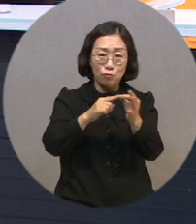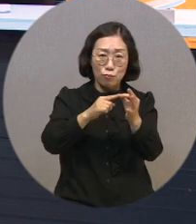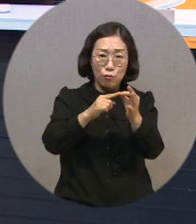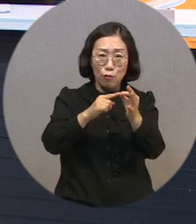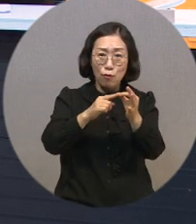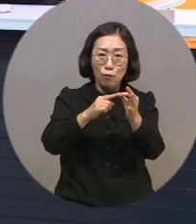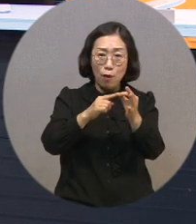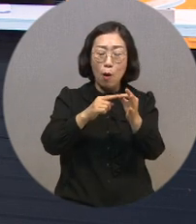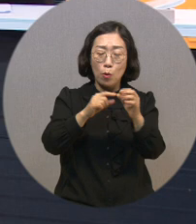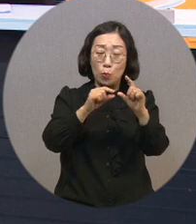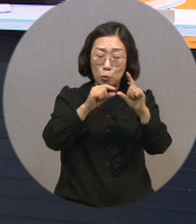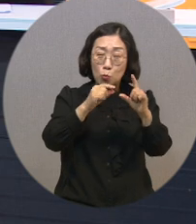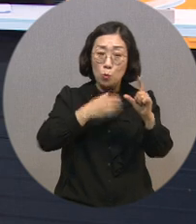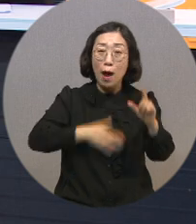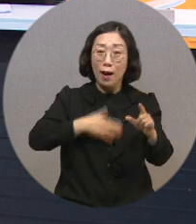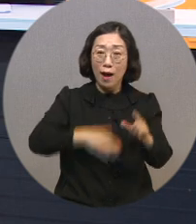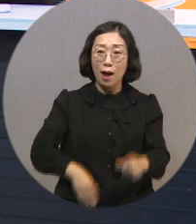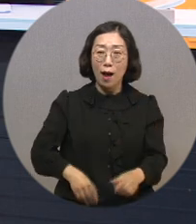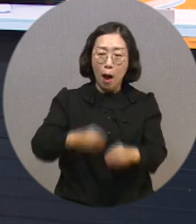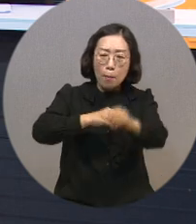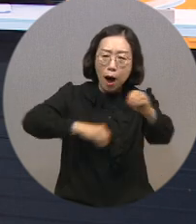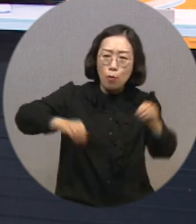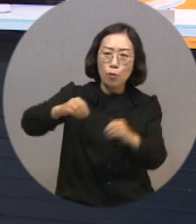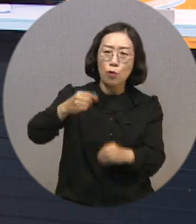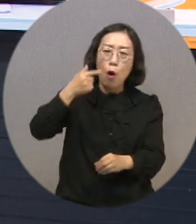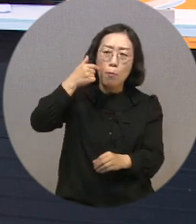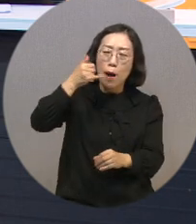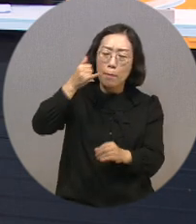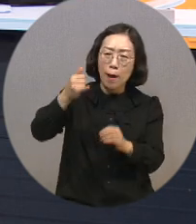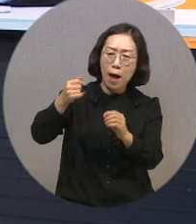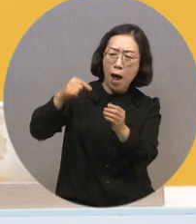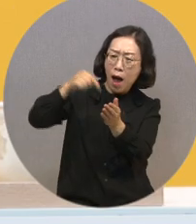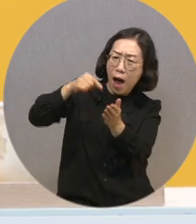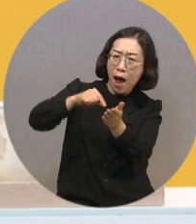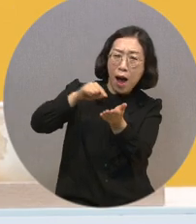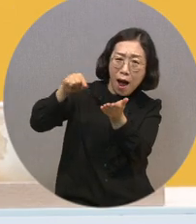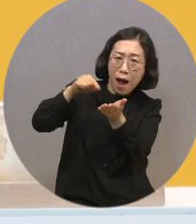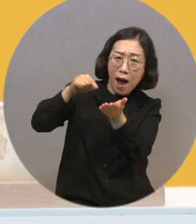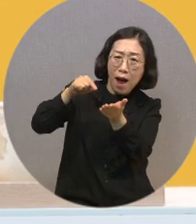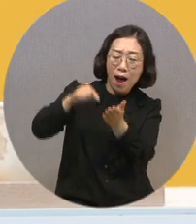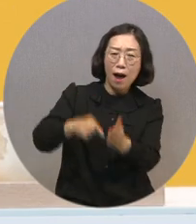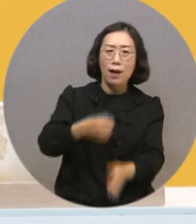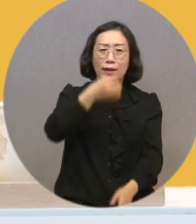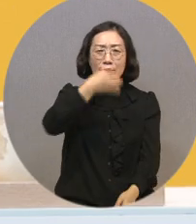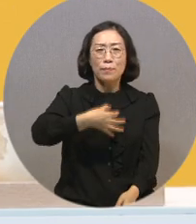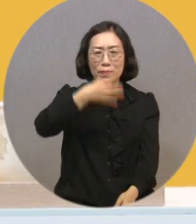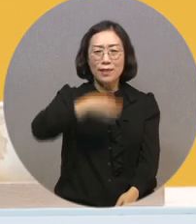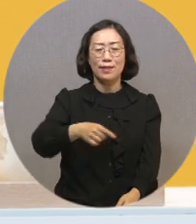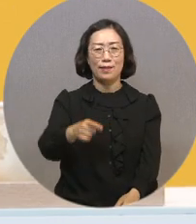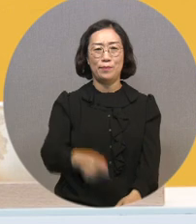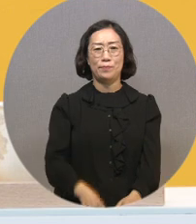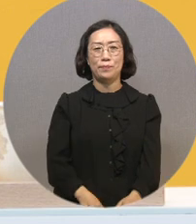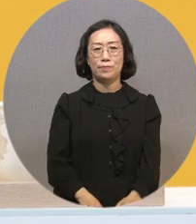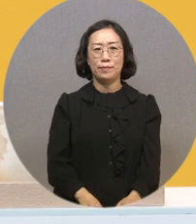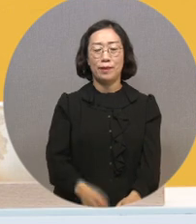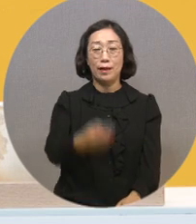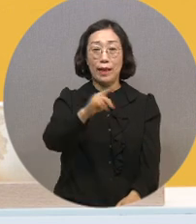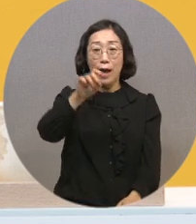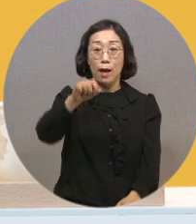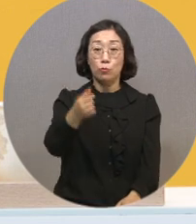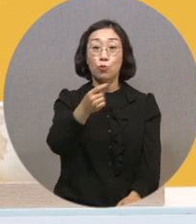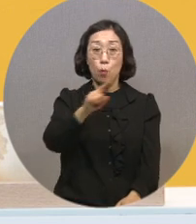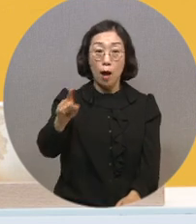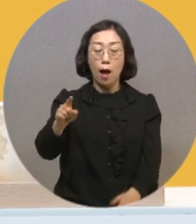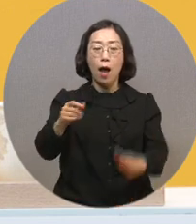그 한글을 가르치면서 이해를 시키는 이 어려움이 있거든요. 예. 그래서 이 다문화